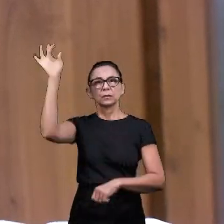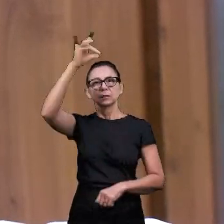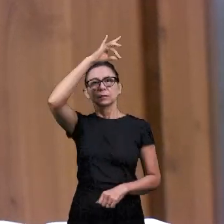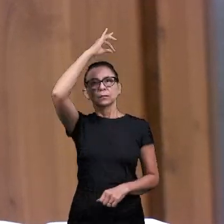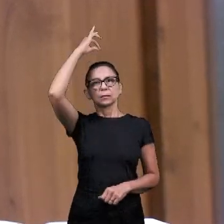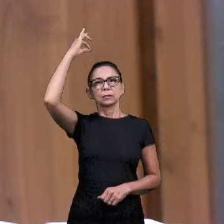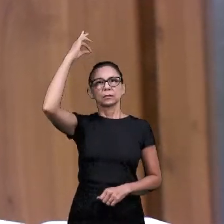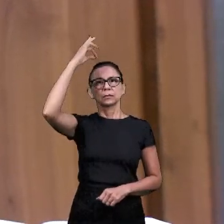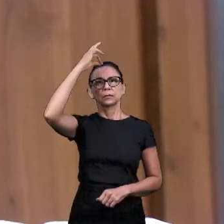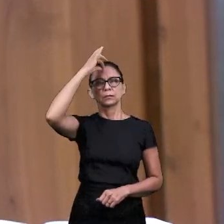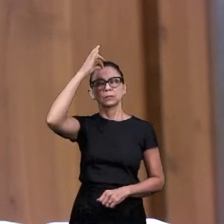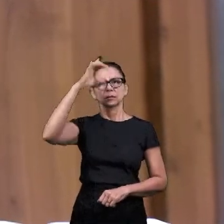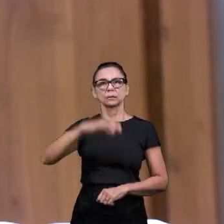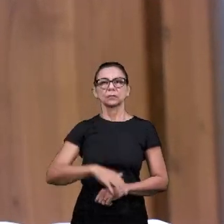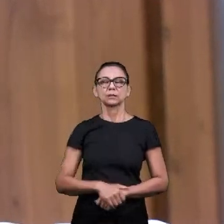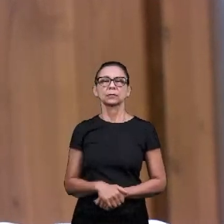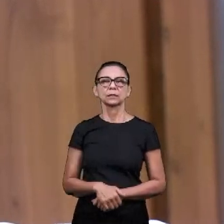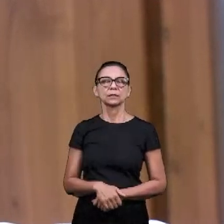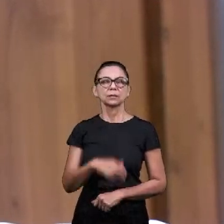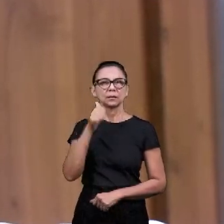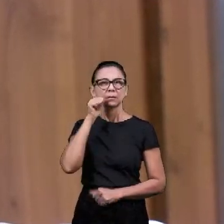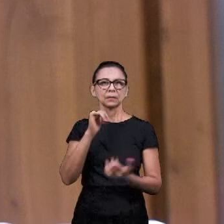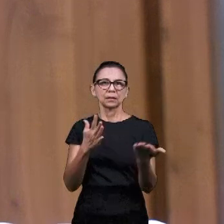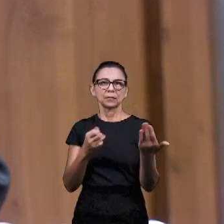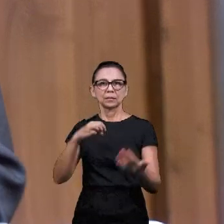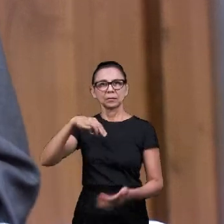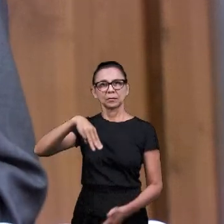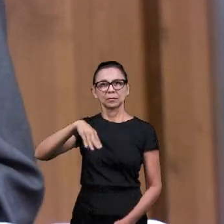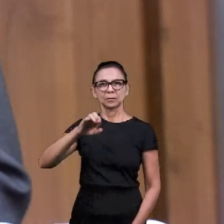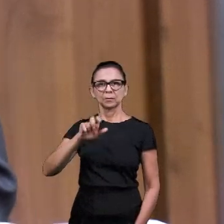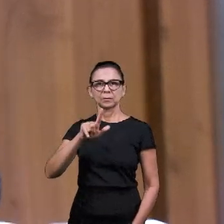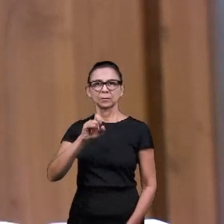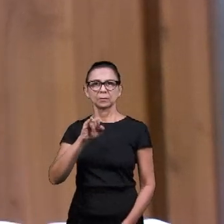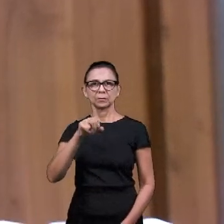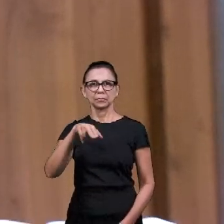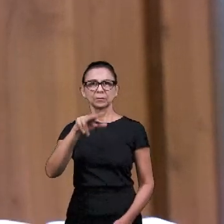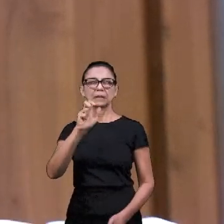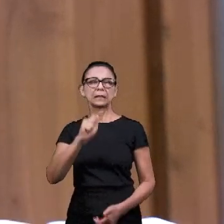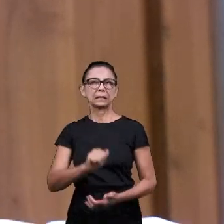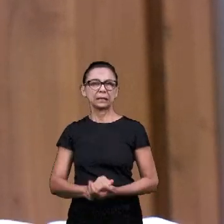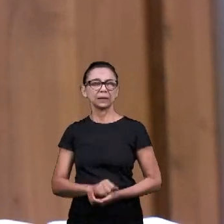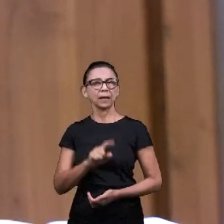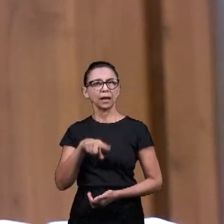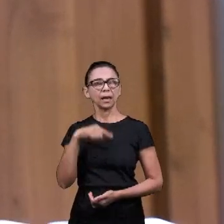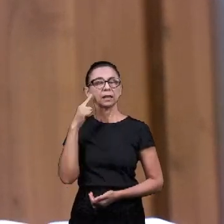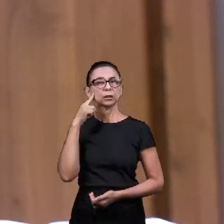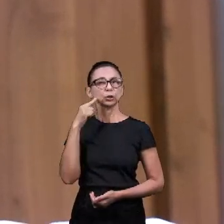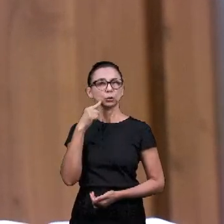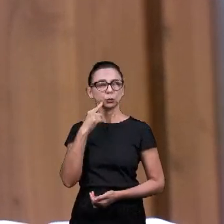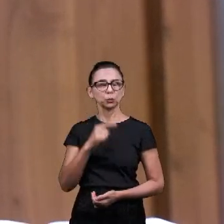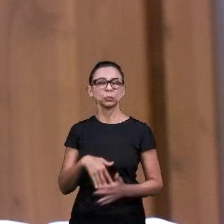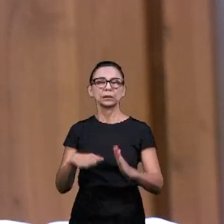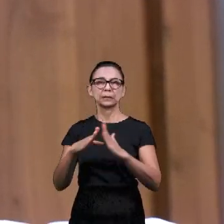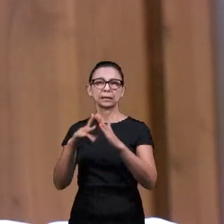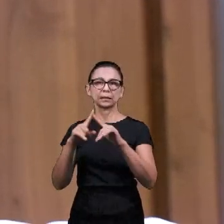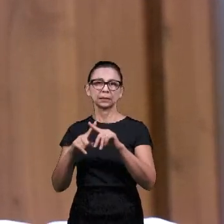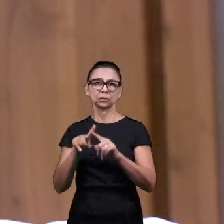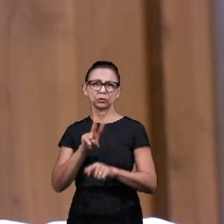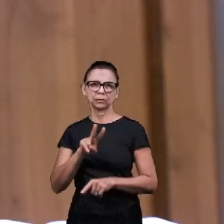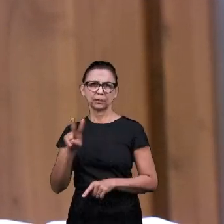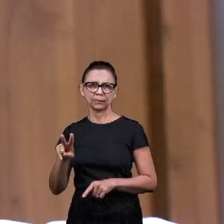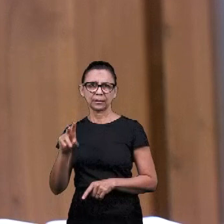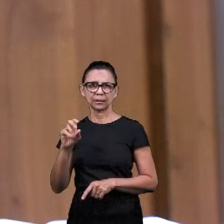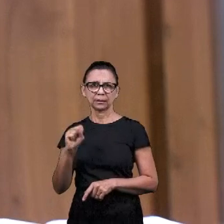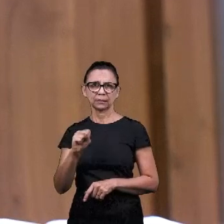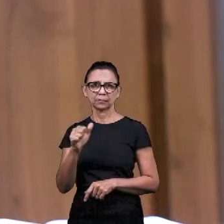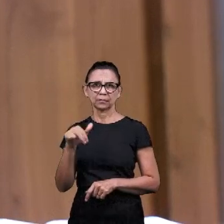Santo au Brésil, où la jeune fille Melina, qui fait partie du groupe de handicapés